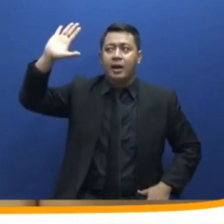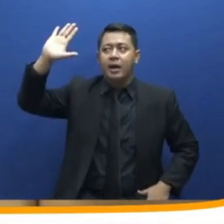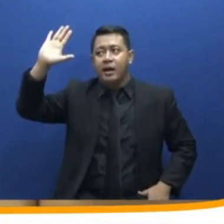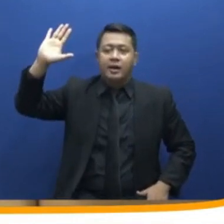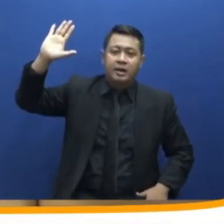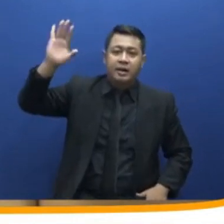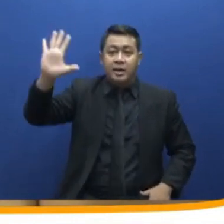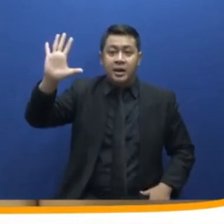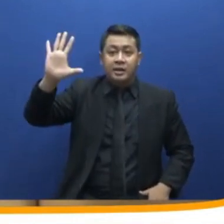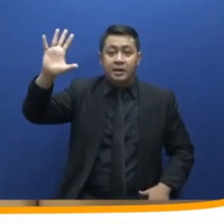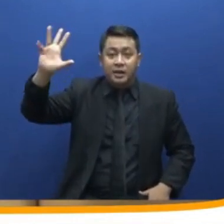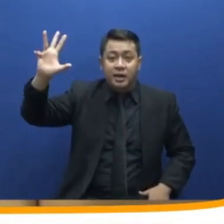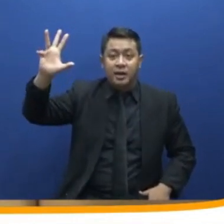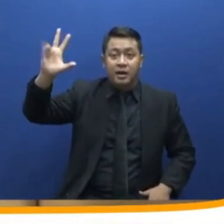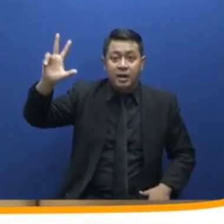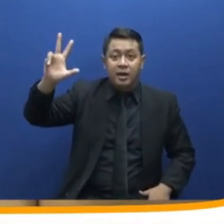25 detik